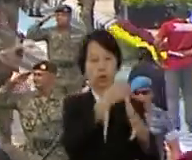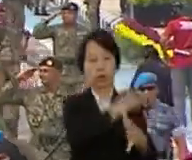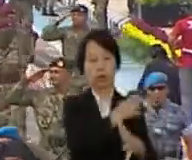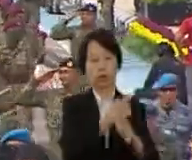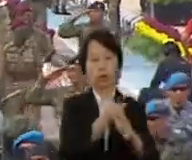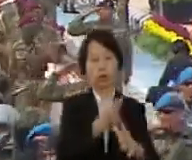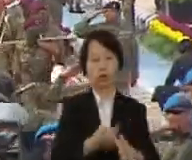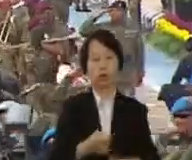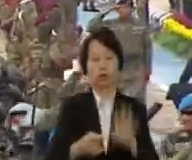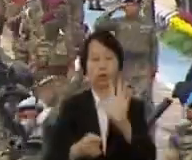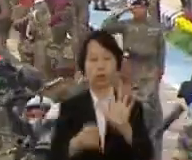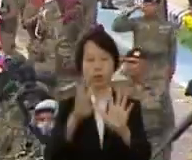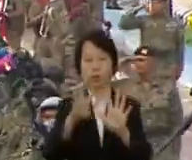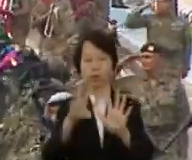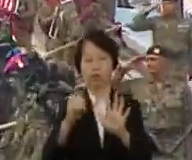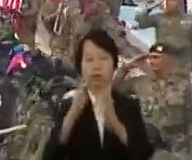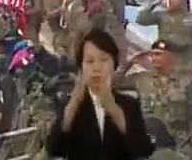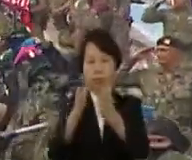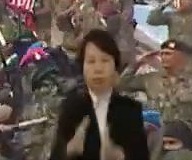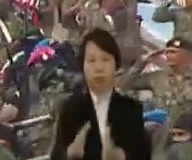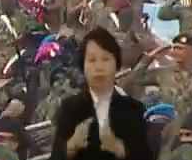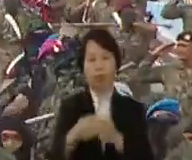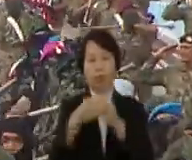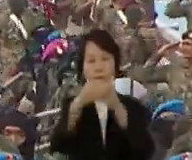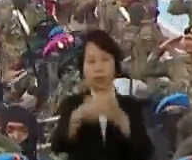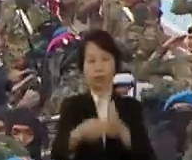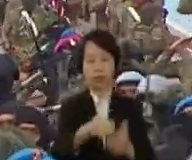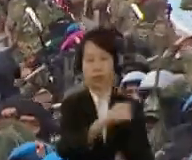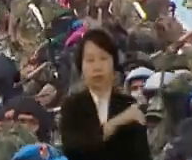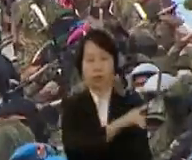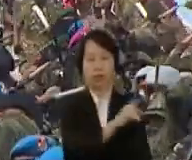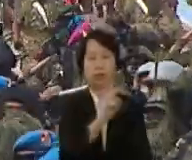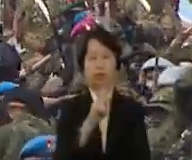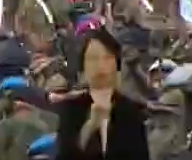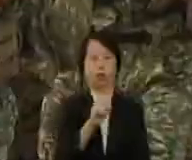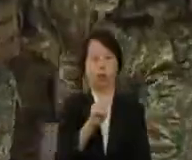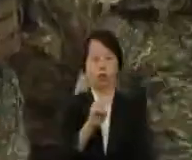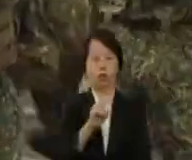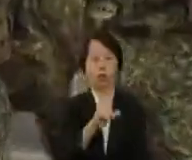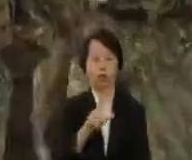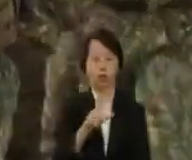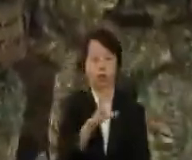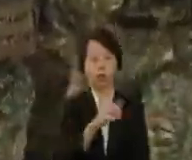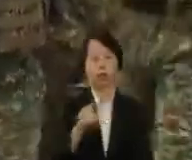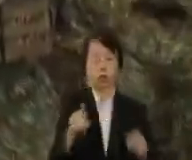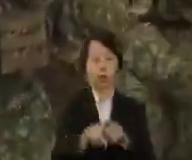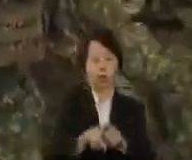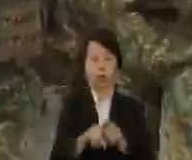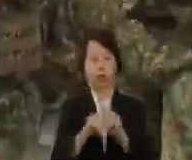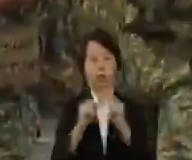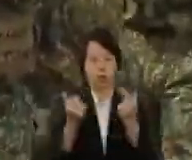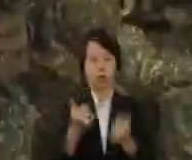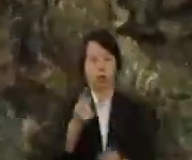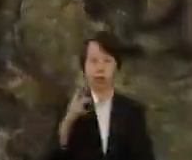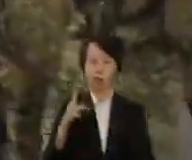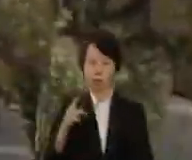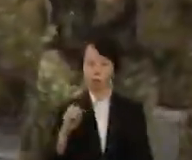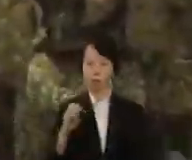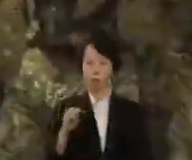dan 540 anggota diketuai oleh Lieutenant Colonel Ramzan bin Chiani selaku battle group Commander